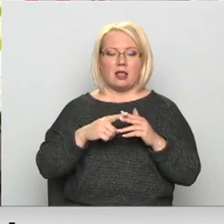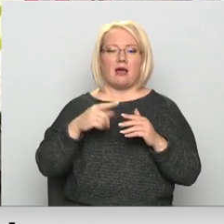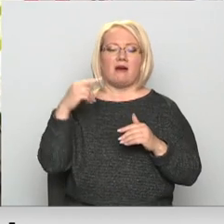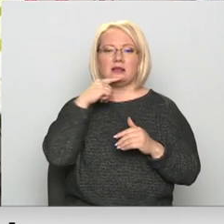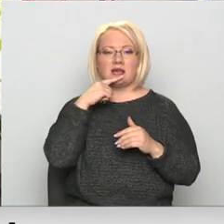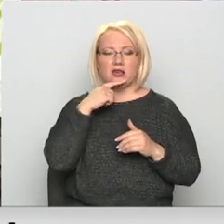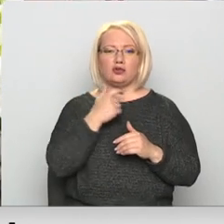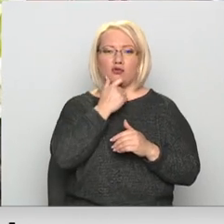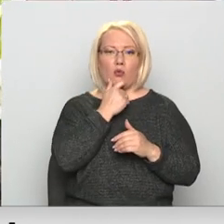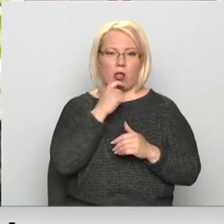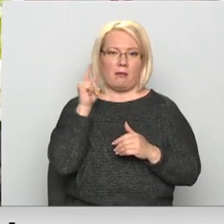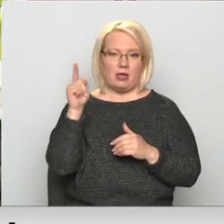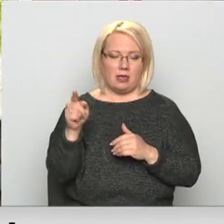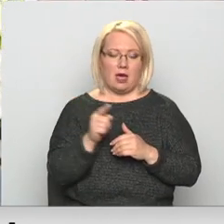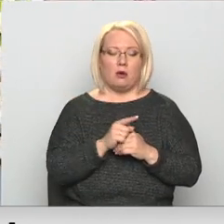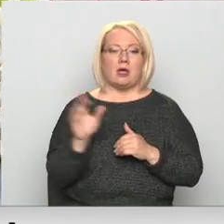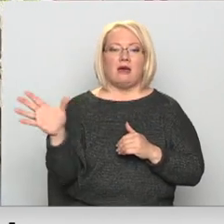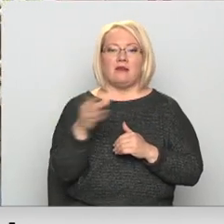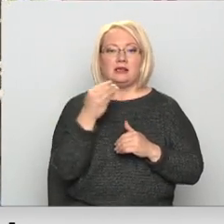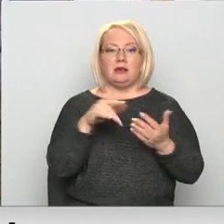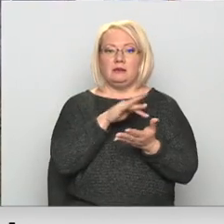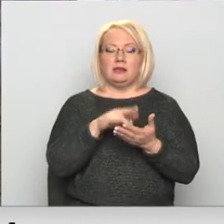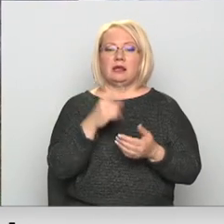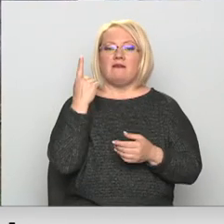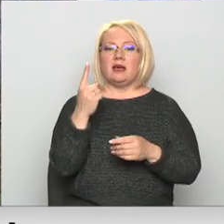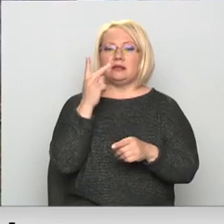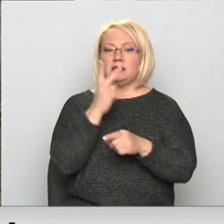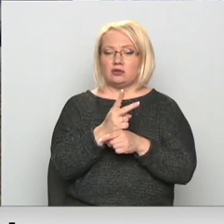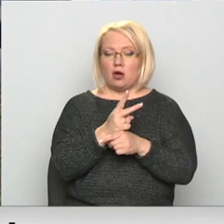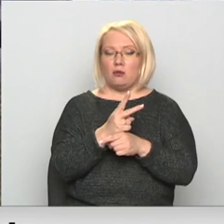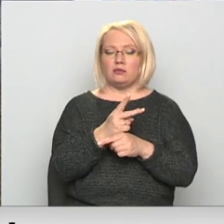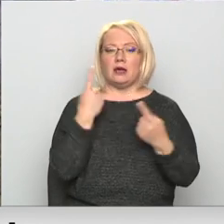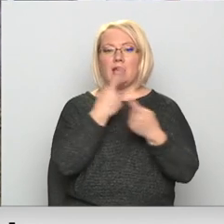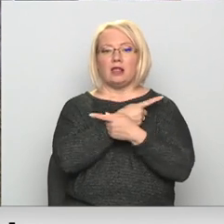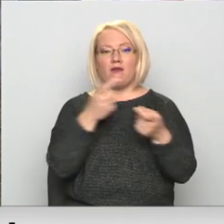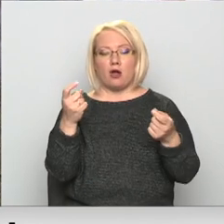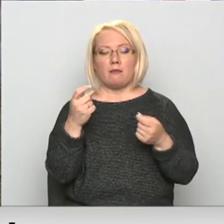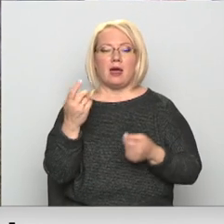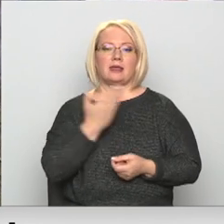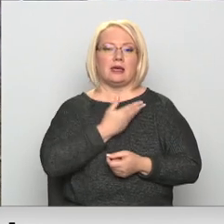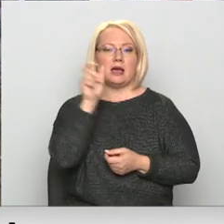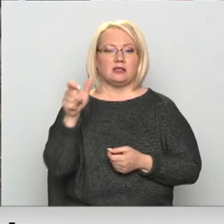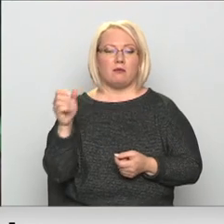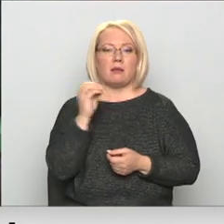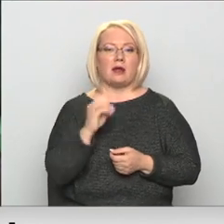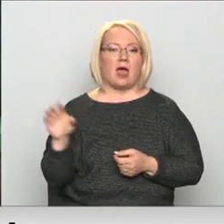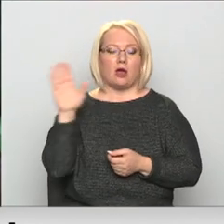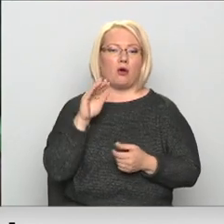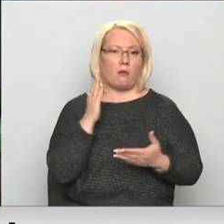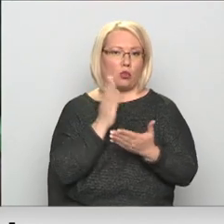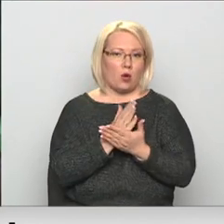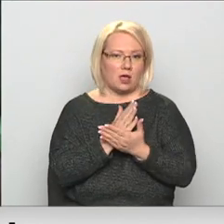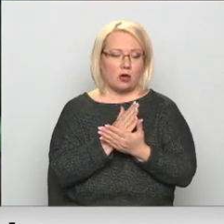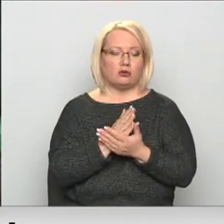Gulbenē. Visiem šiem centriem viens šis uzdevums – gan informēt iedzīvotājus par Eiropā notiekošo, tāpat tās viņiem arī